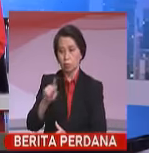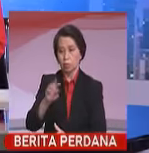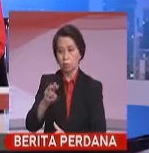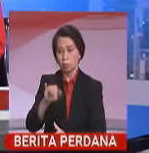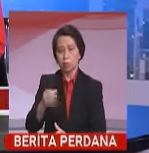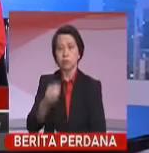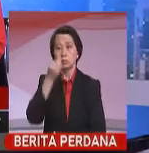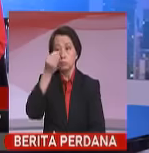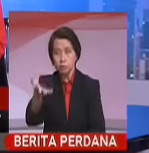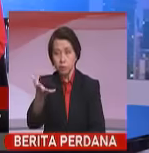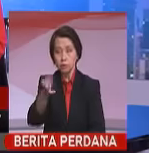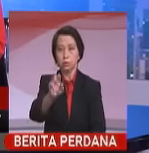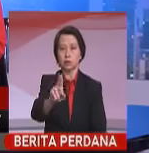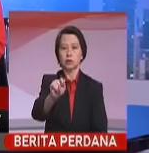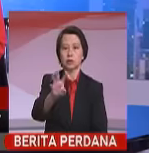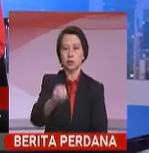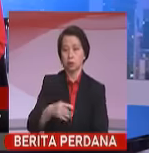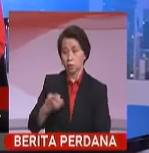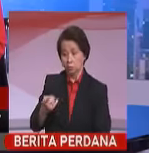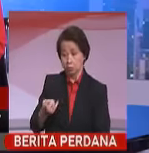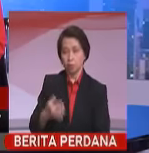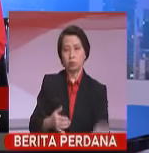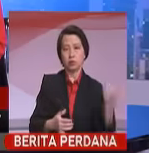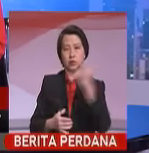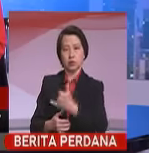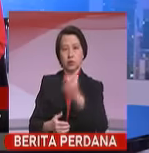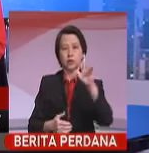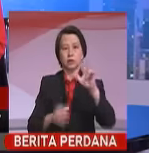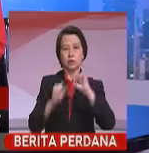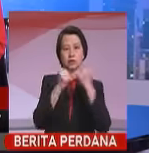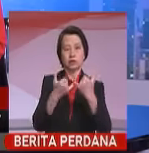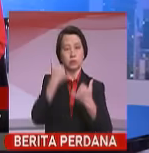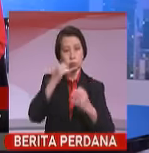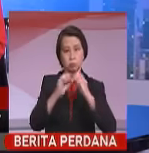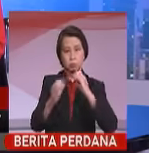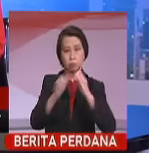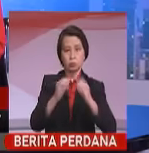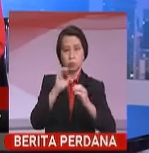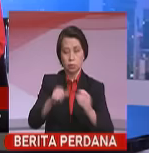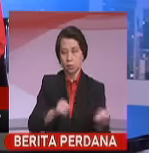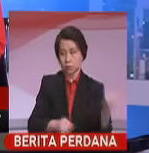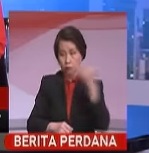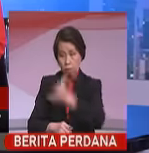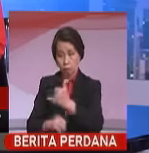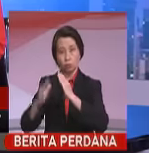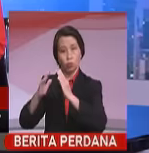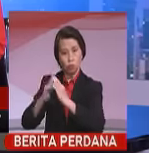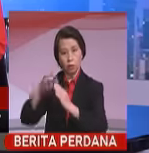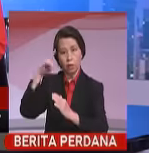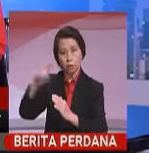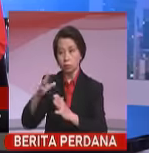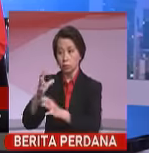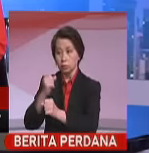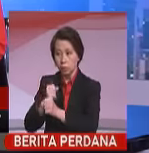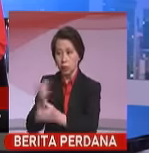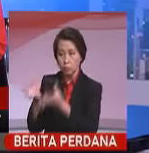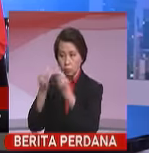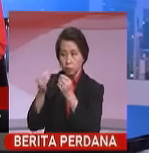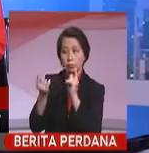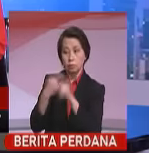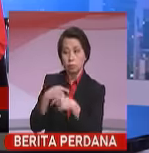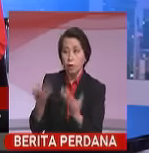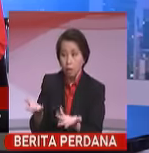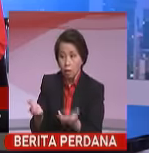Ahmad memberitahu RTM, beliau sudah dikunjungi tiga syarikat telekomunikasi yang datang ke rumahnya untuk mendapatkan maklum